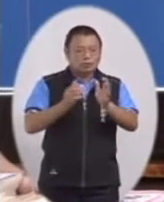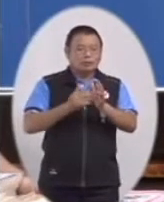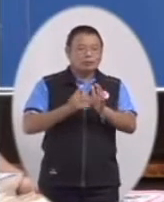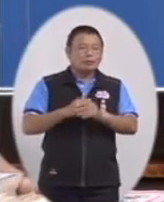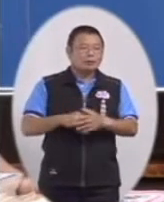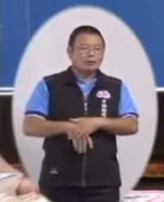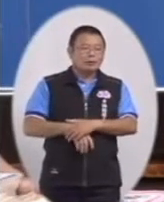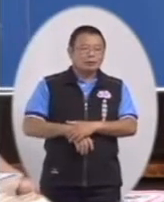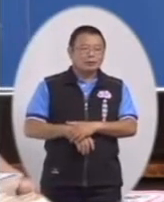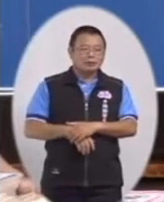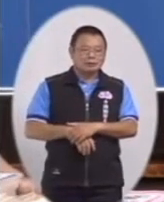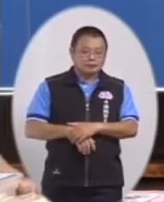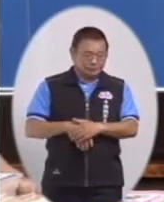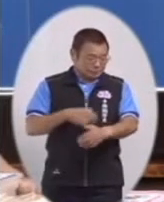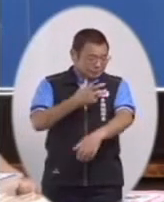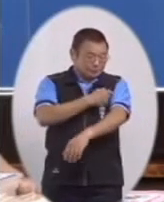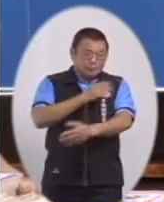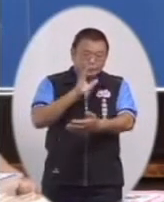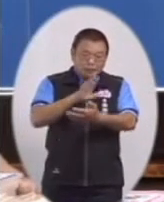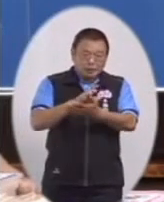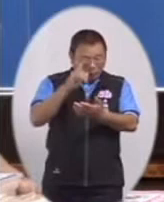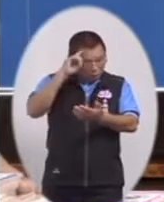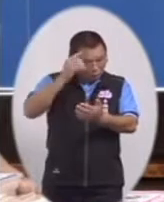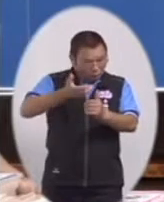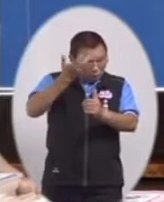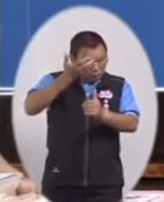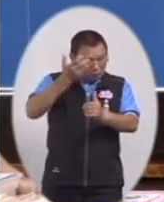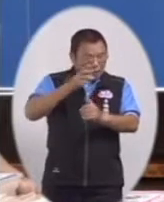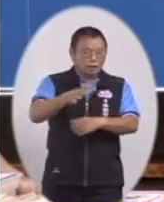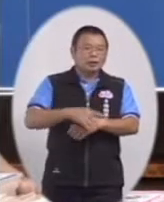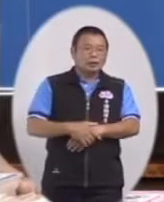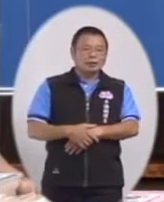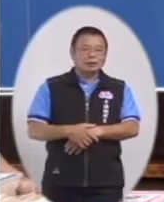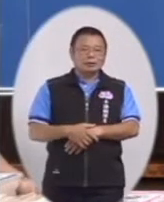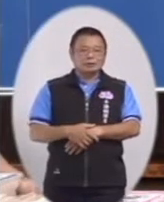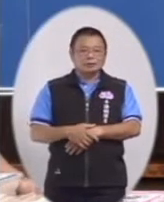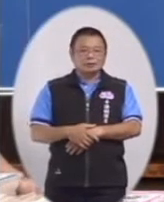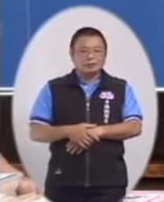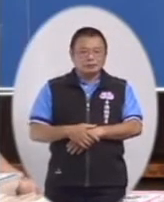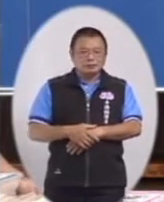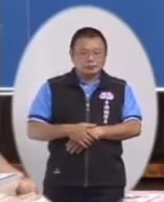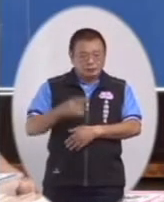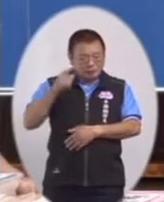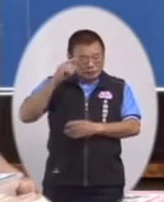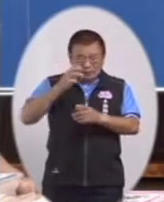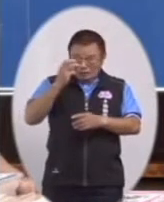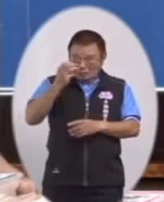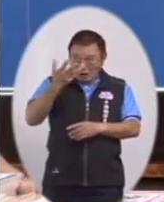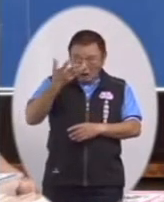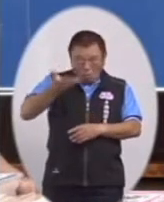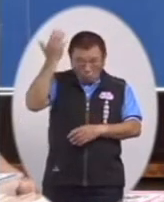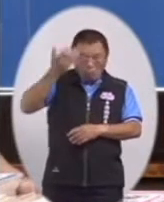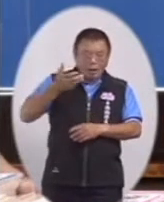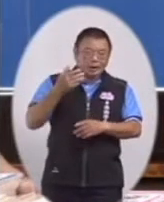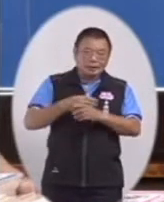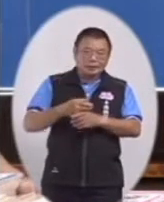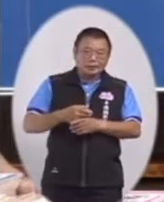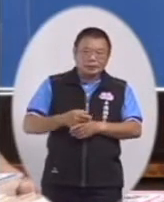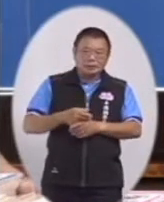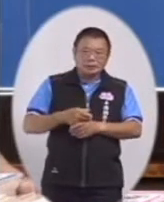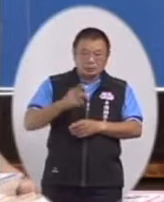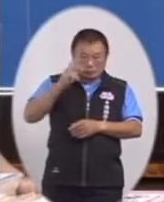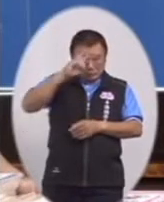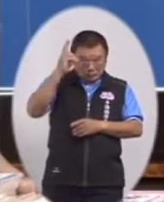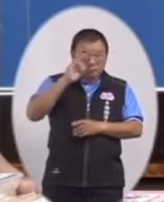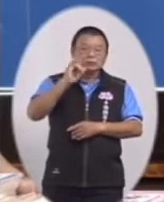哈。那打完之后有发烧现象，也就是说啊，比38度还要高的话，那大概48小